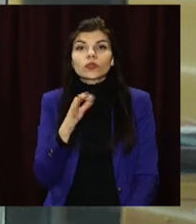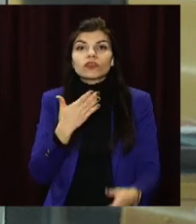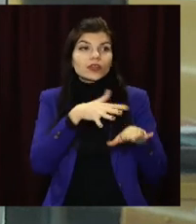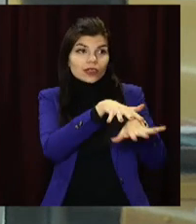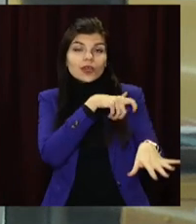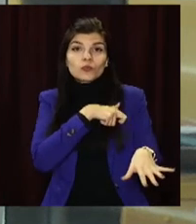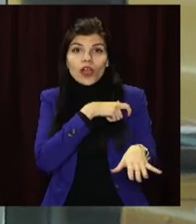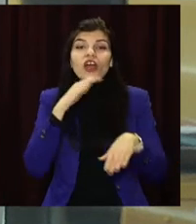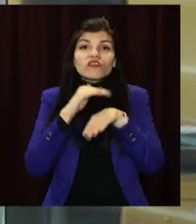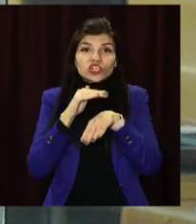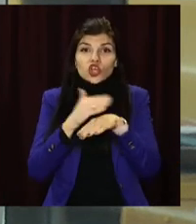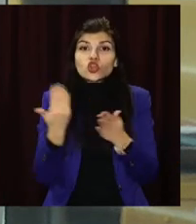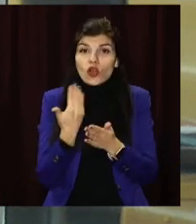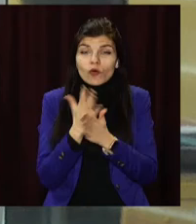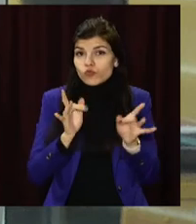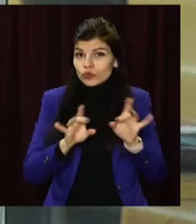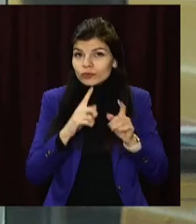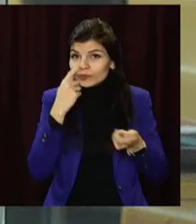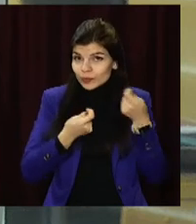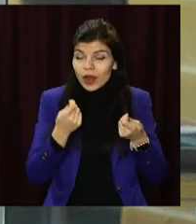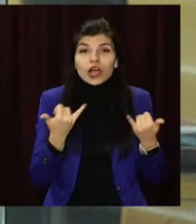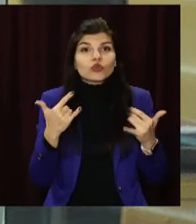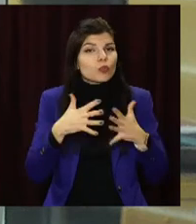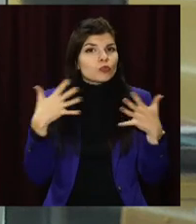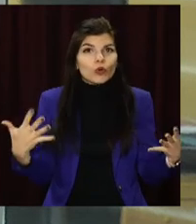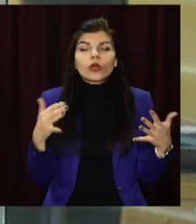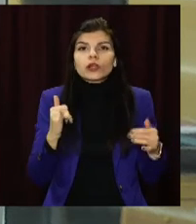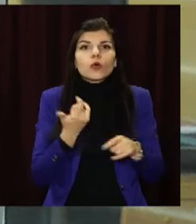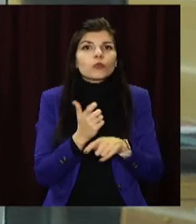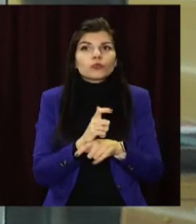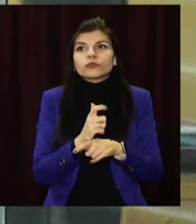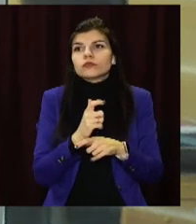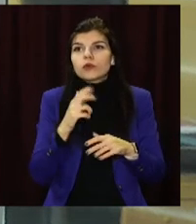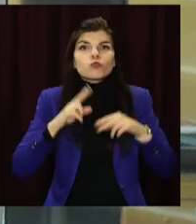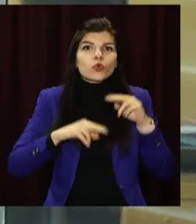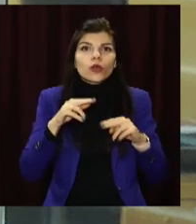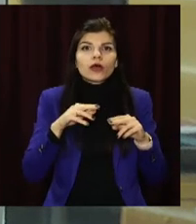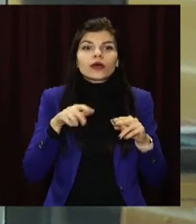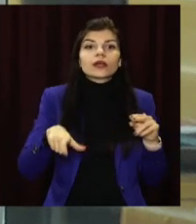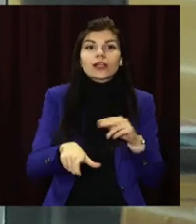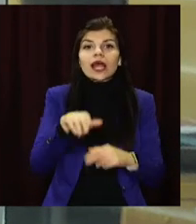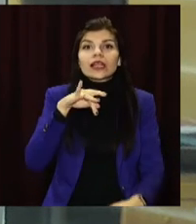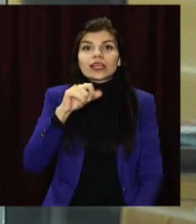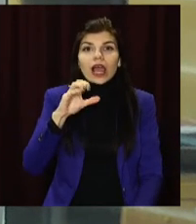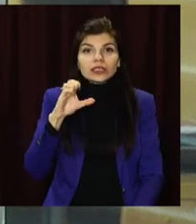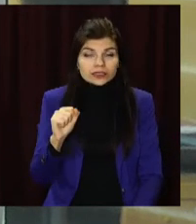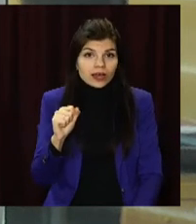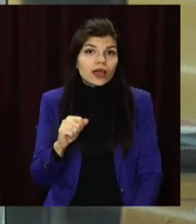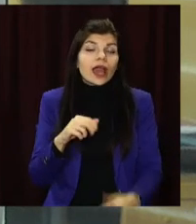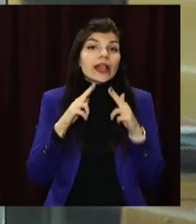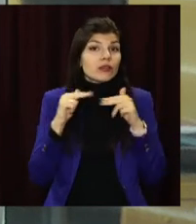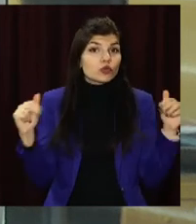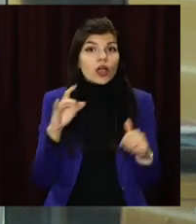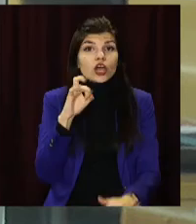міськради дивіться у вечірньому випуску новин. А зараз про наймасштабніше та найамбітніше будівництво траси Дніпро-Решетилівка, яке у